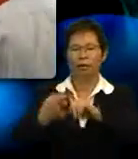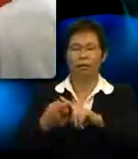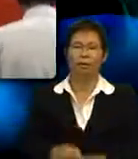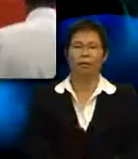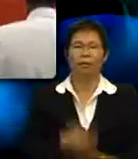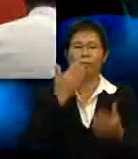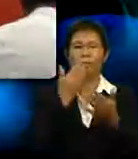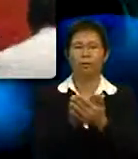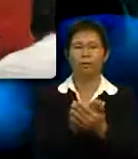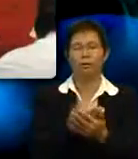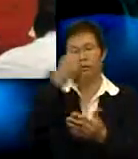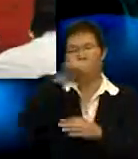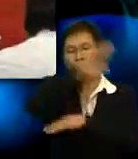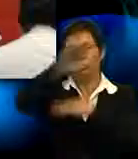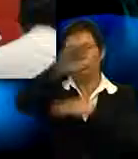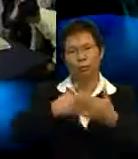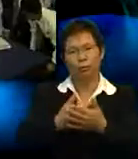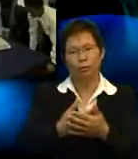Bagus. Duduk semua.